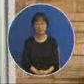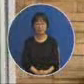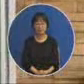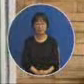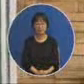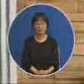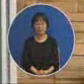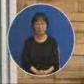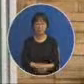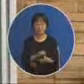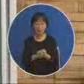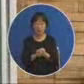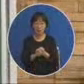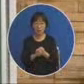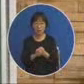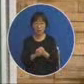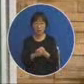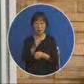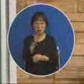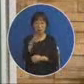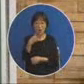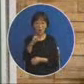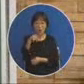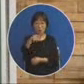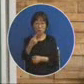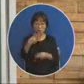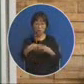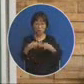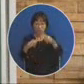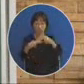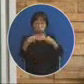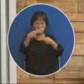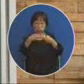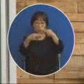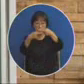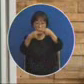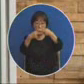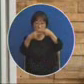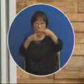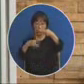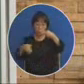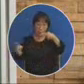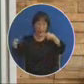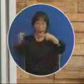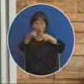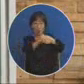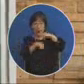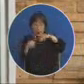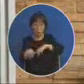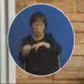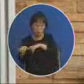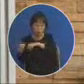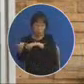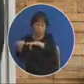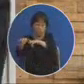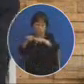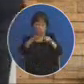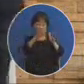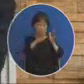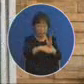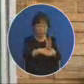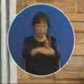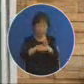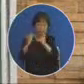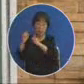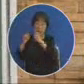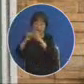돌 때 각인돼. And we see that as you're going around the walls, that itself allows us to become imprinted upon them. That's important. 그리고 여리고성